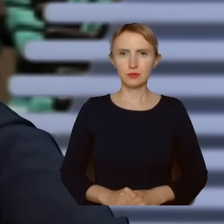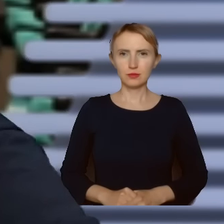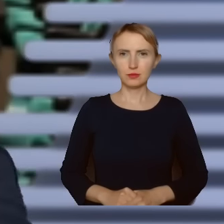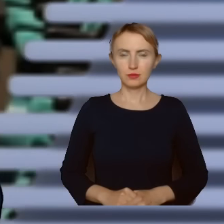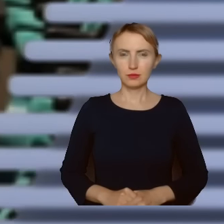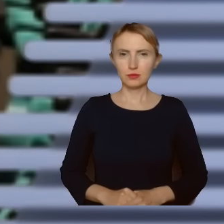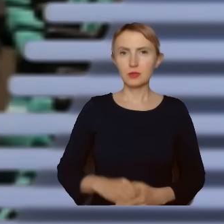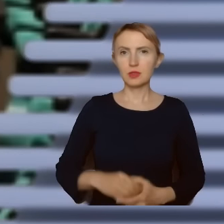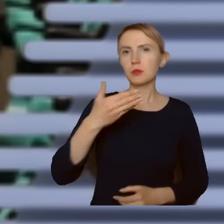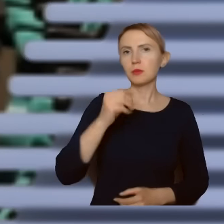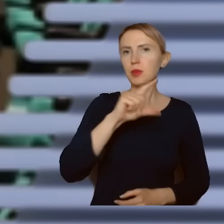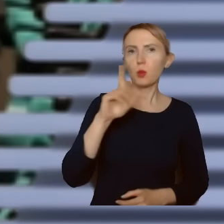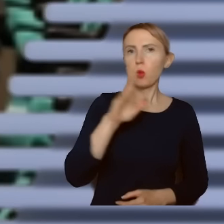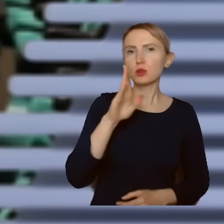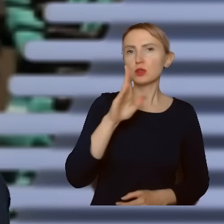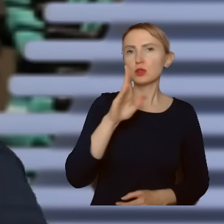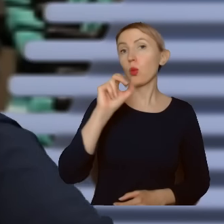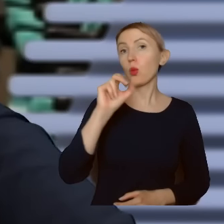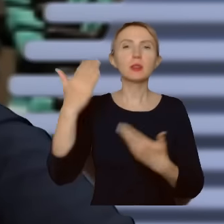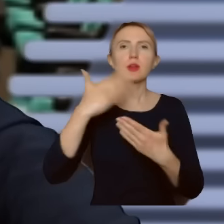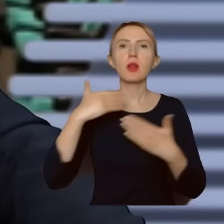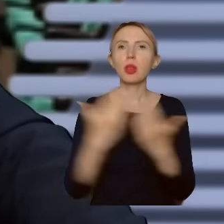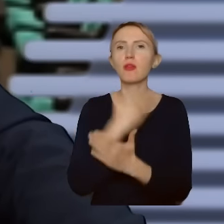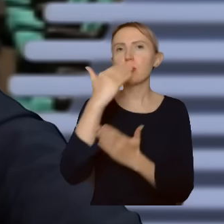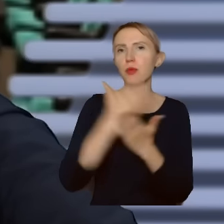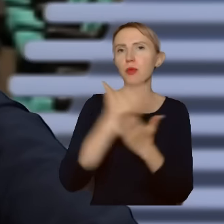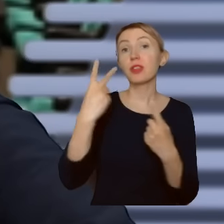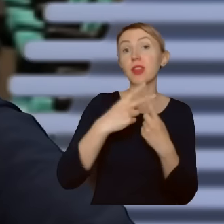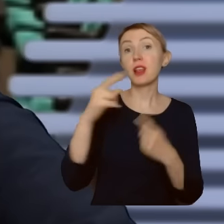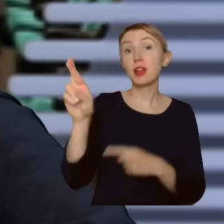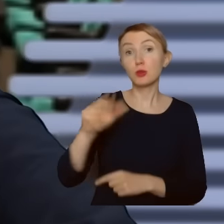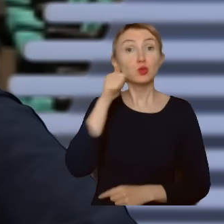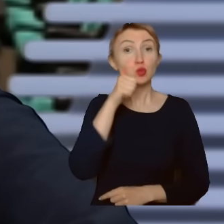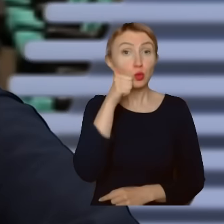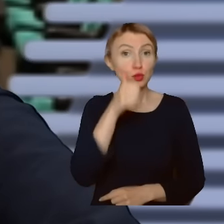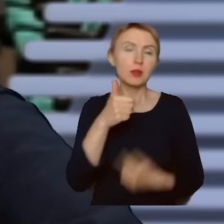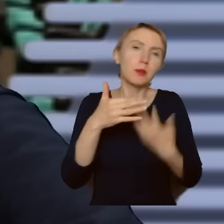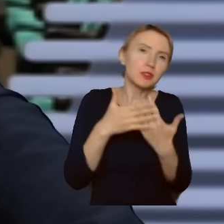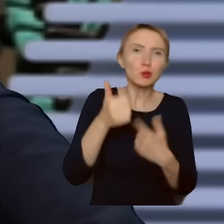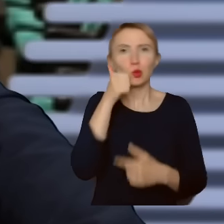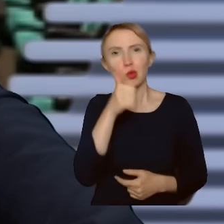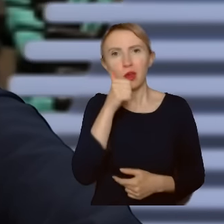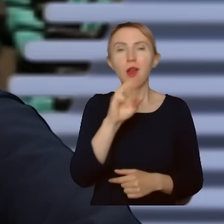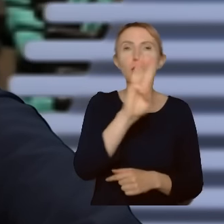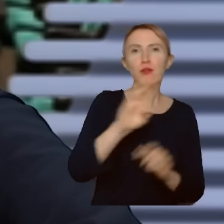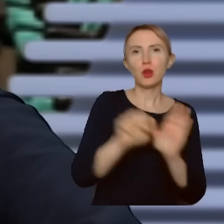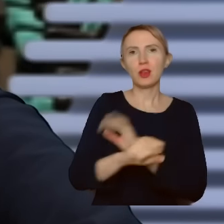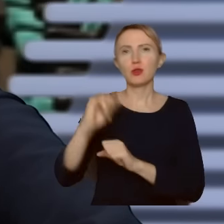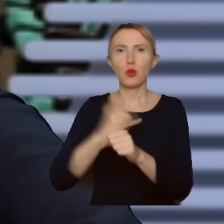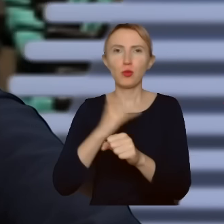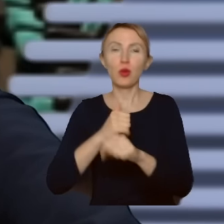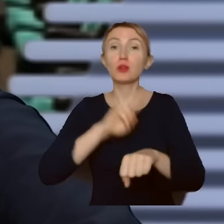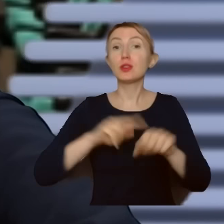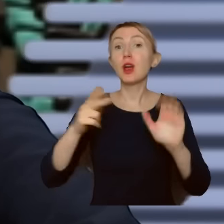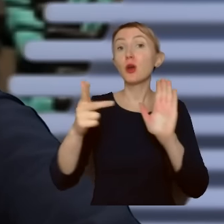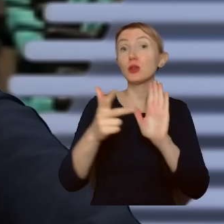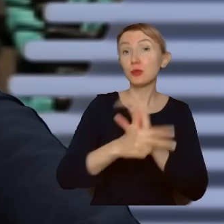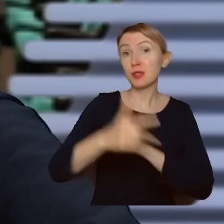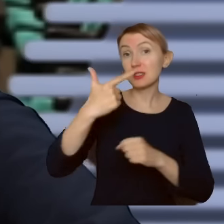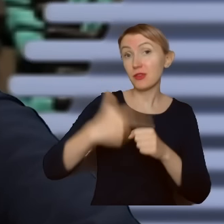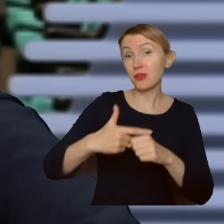Miłosz Kłeczek zaprasza. Nowy program w Telewizji Republika codziennie, prawie codziennie, od wtorku do piątku o 18.20. Witam